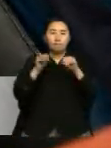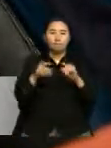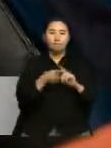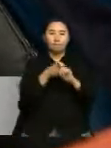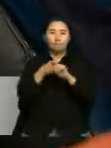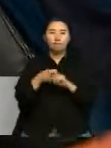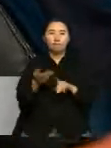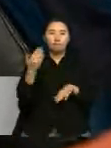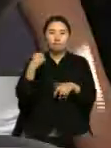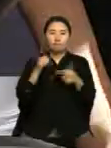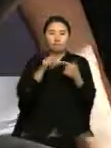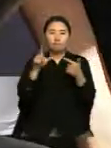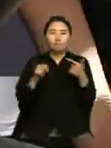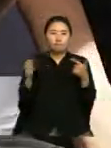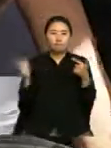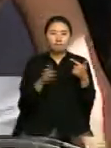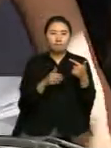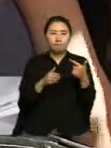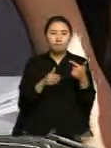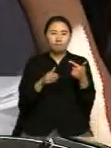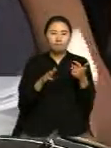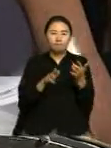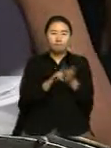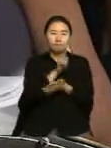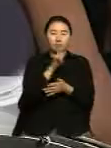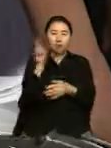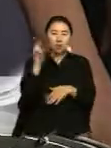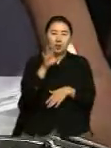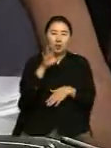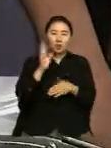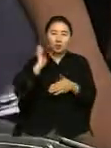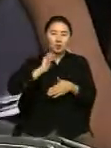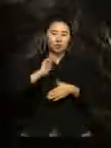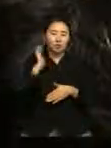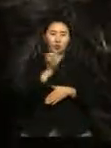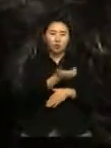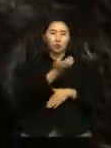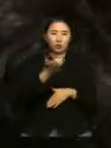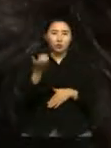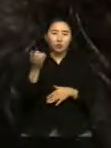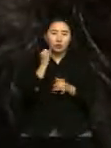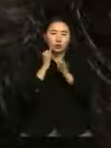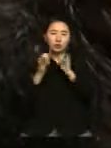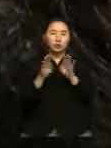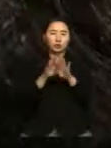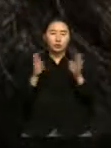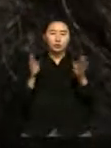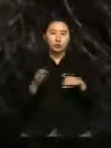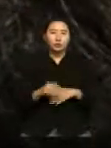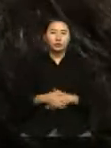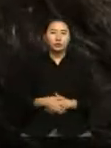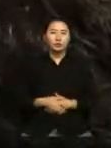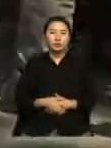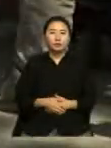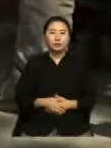철폐 연대는 지난 6월부터 김포와 고양, 의정부와 이천 등을 순회하며 기자회견을 열고